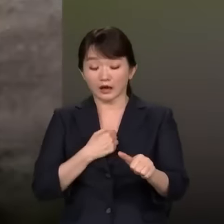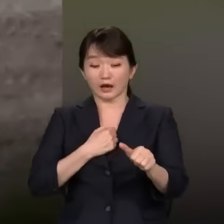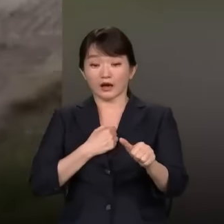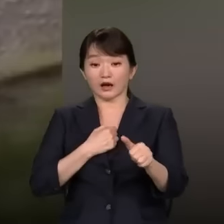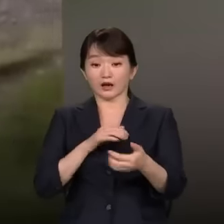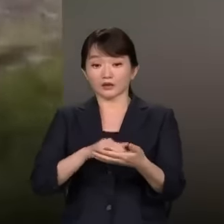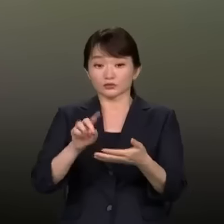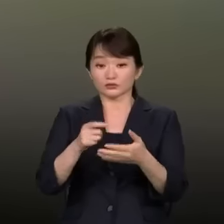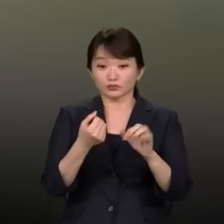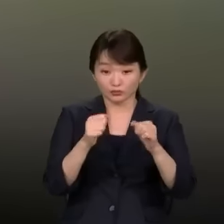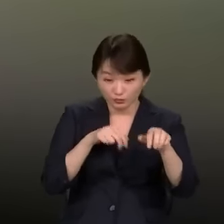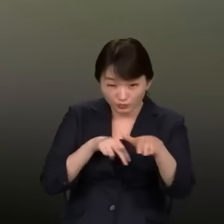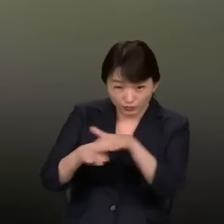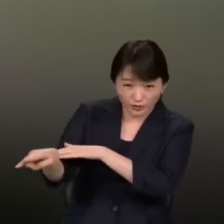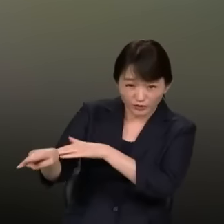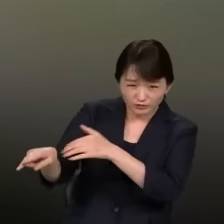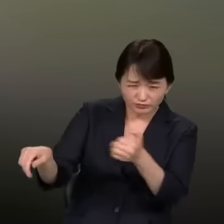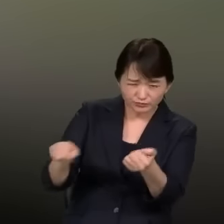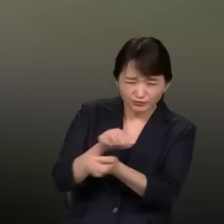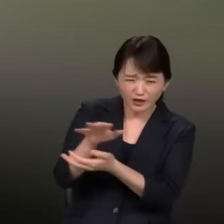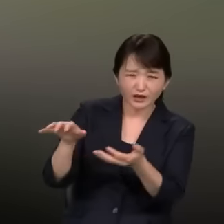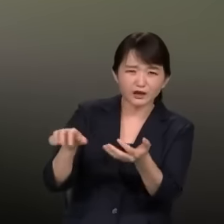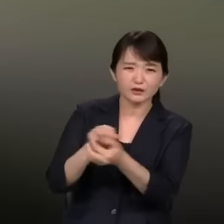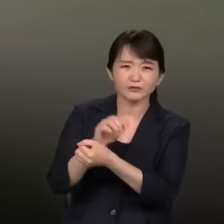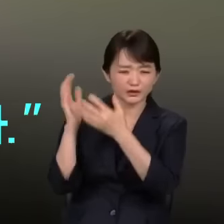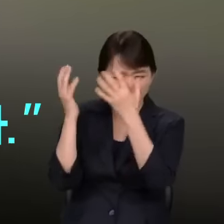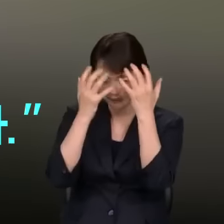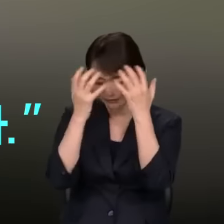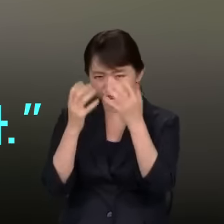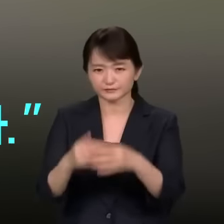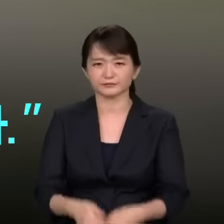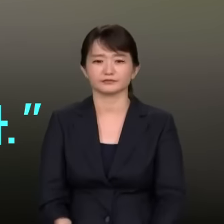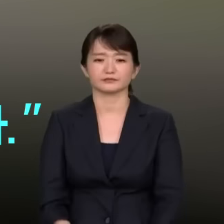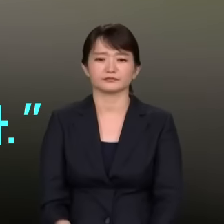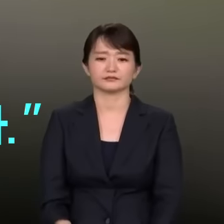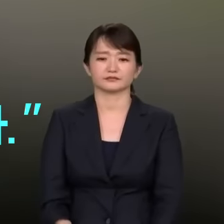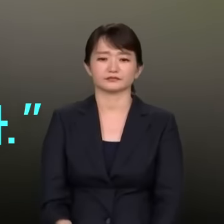명이 한꺼번에 달아나면서 큰 혼란이 빚어졌습니다.